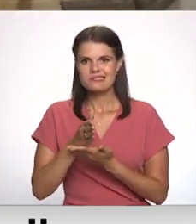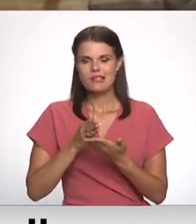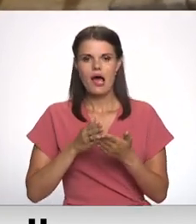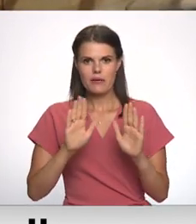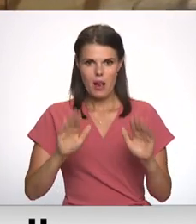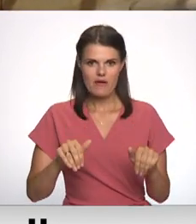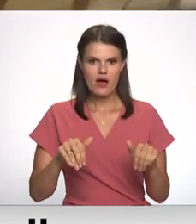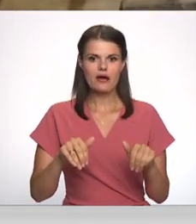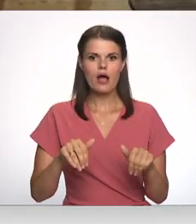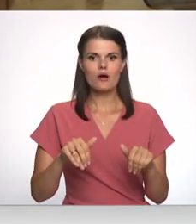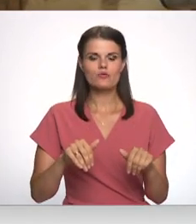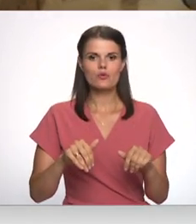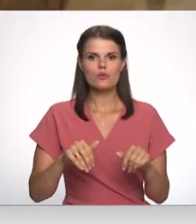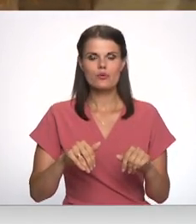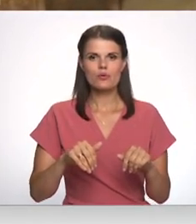varētu